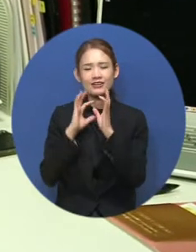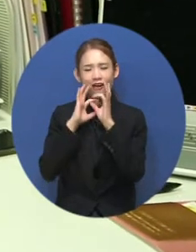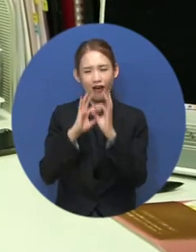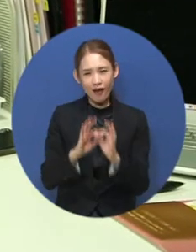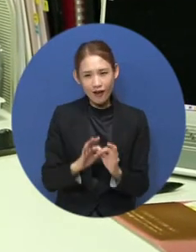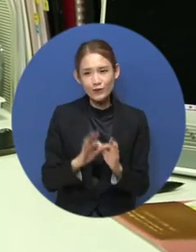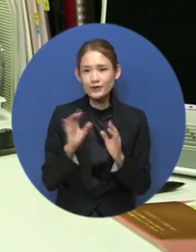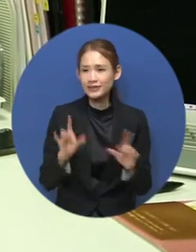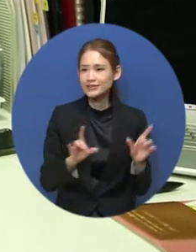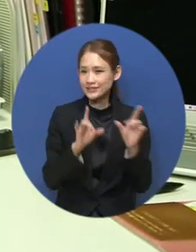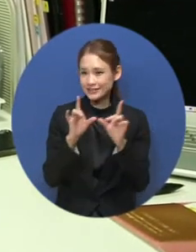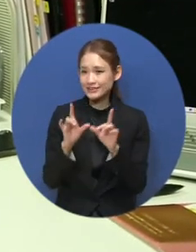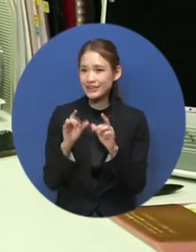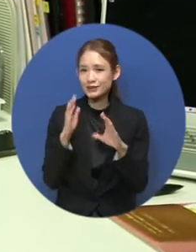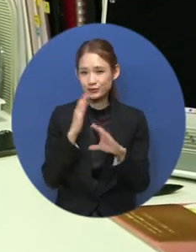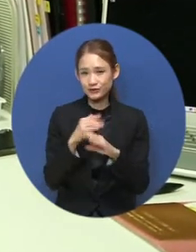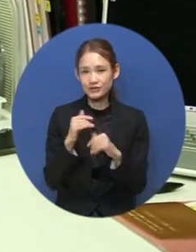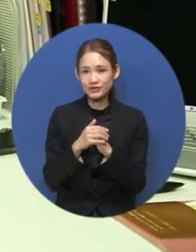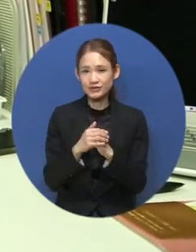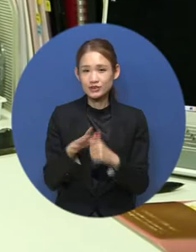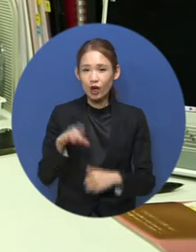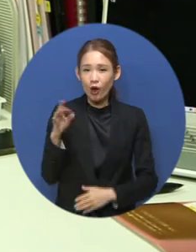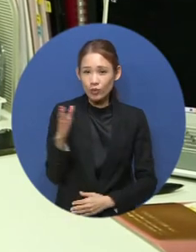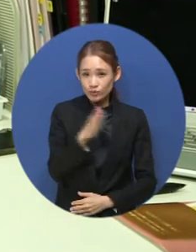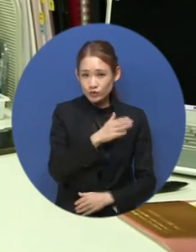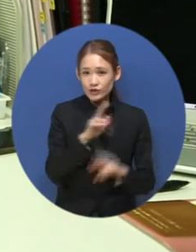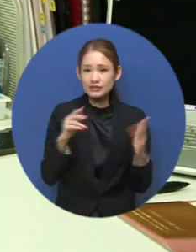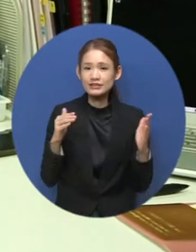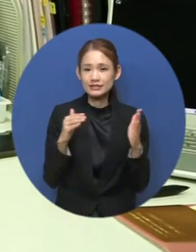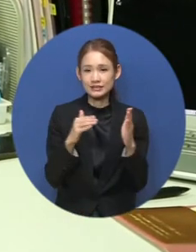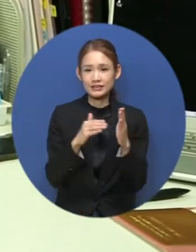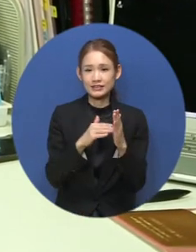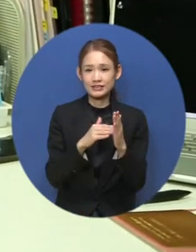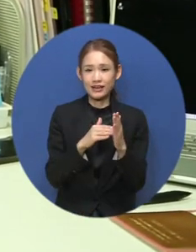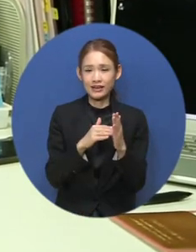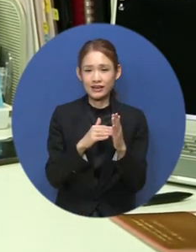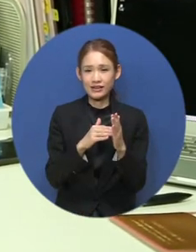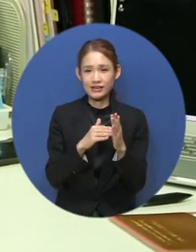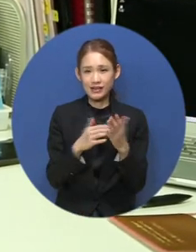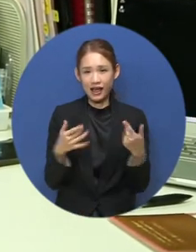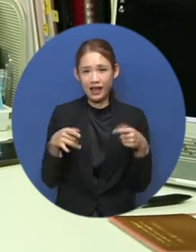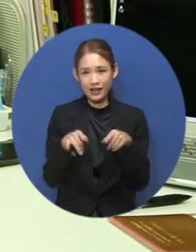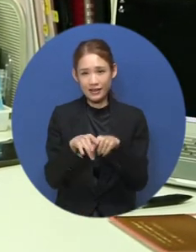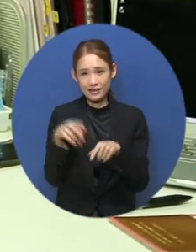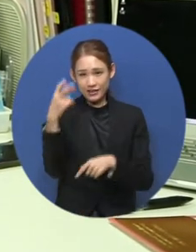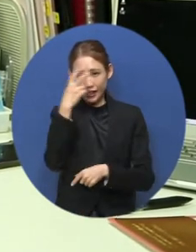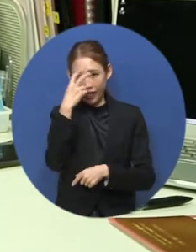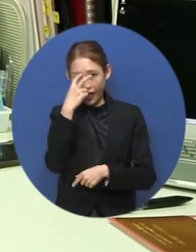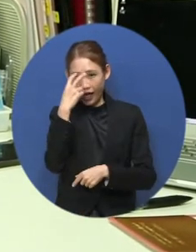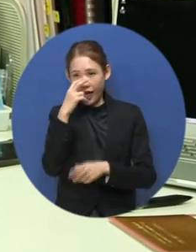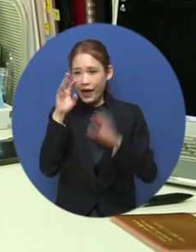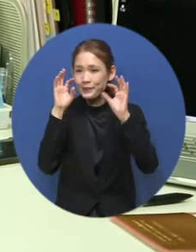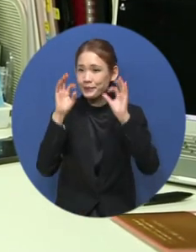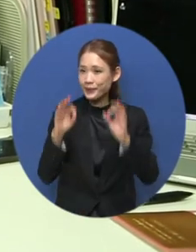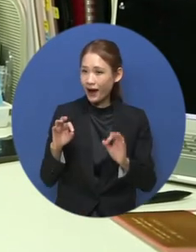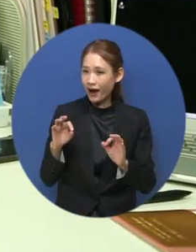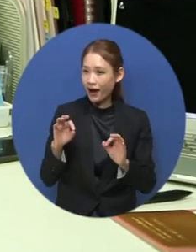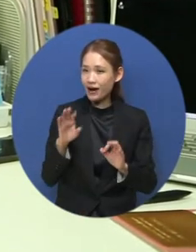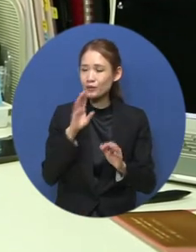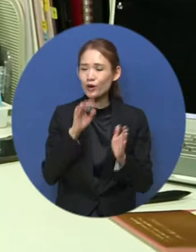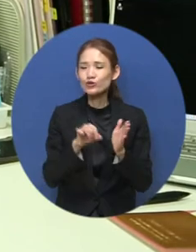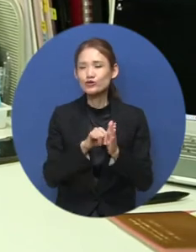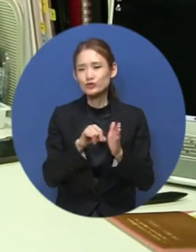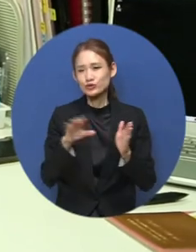이제 처음부터 지금까지 이제 같이 일해 오셨으니까 이제 막 강사를 처음 시작할 때부터 지금 되게 유명할